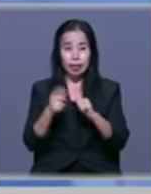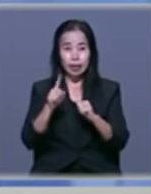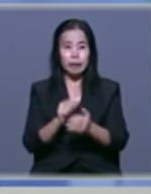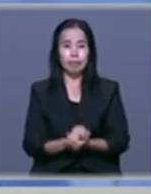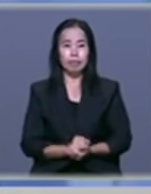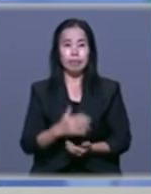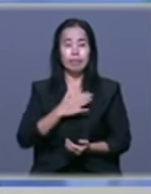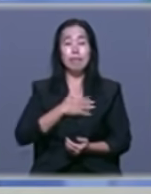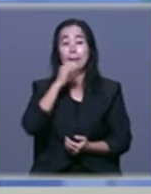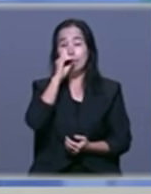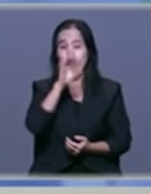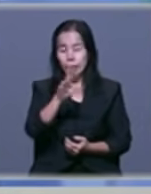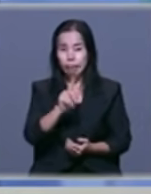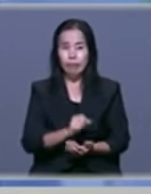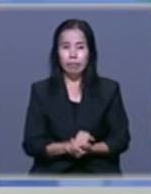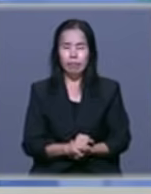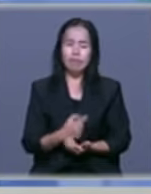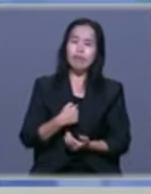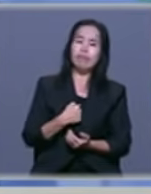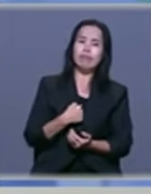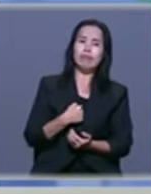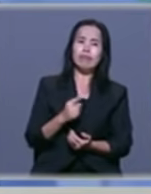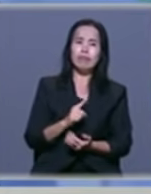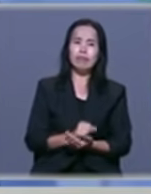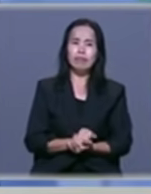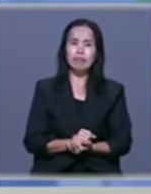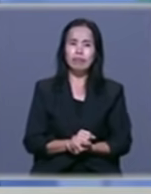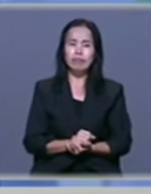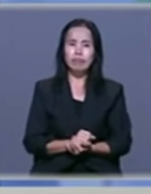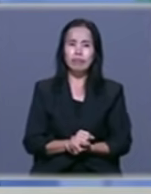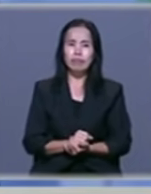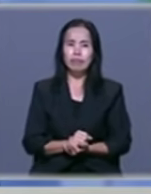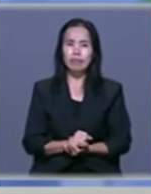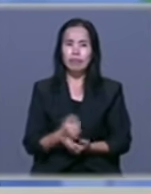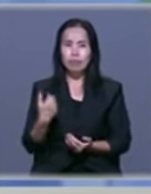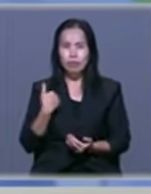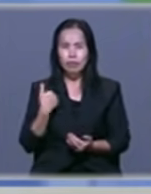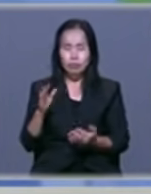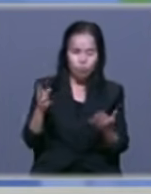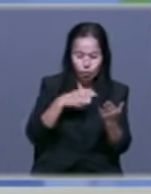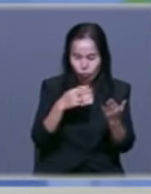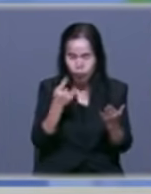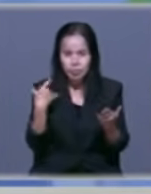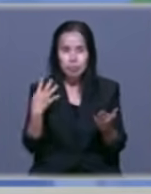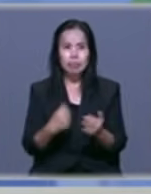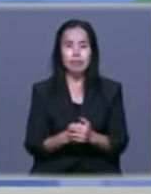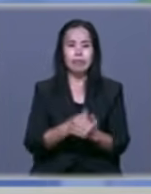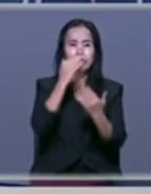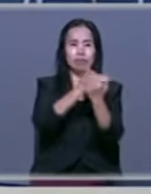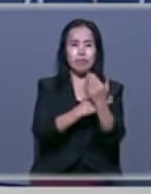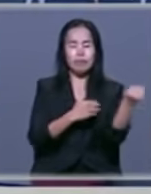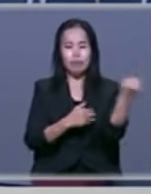มบอกอ่ะใช่ไหมฮะเฮ้ยผมนี่ก็พูดบ่อยนะทำไมผมไม่โดนเลย5รายการนี่ผมไม่โดนเ